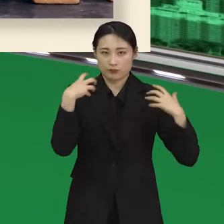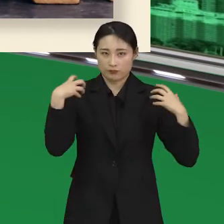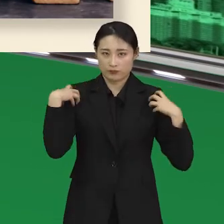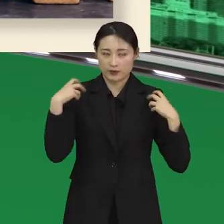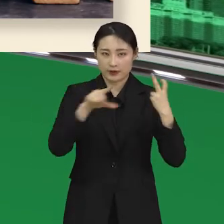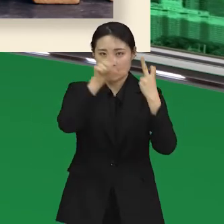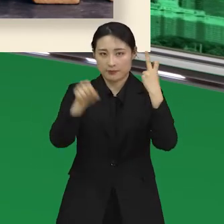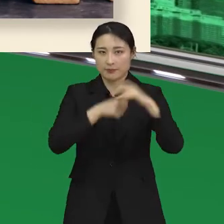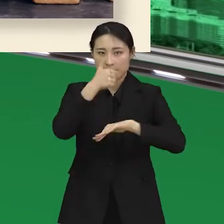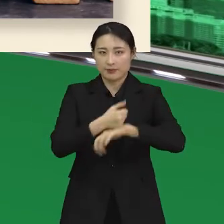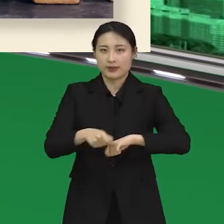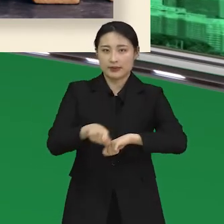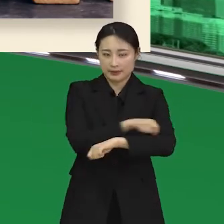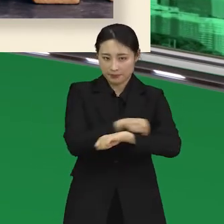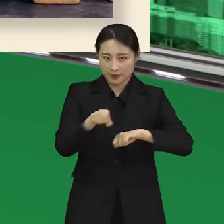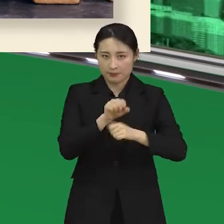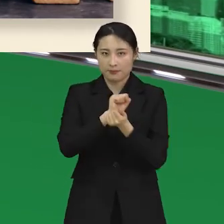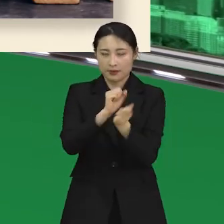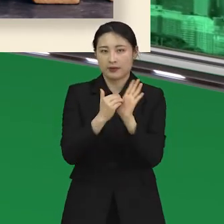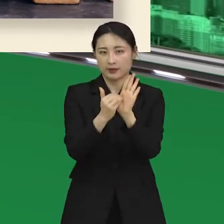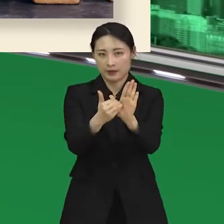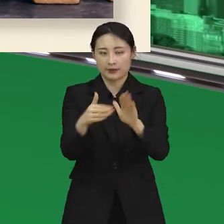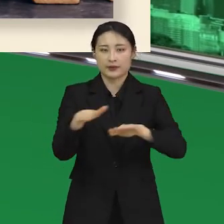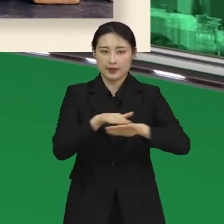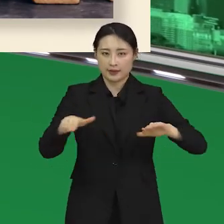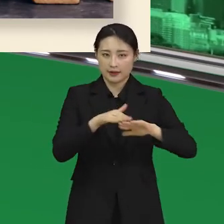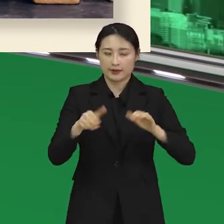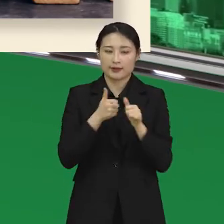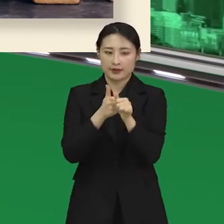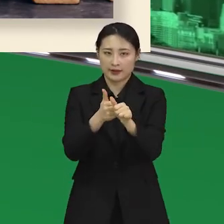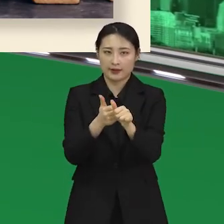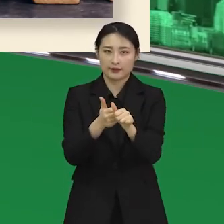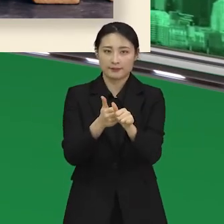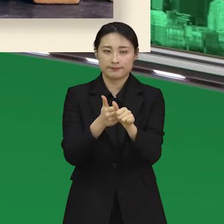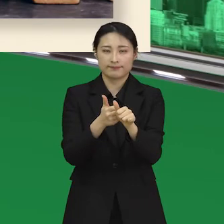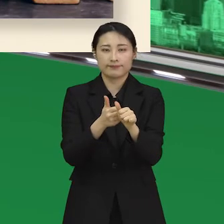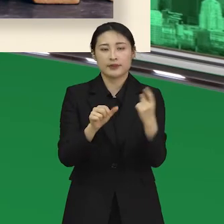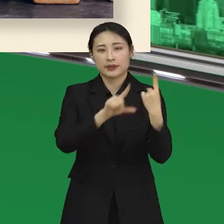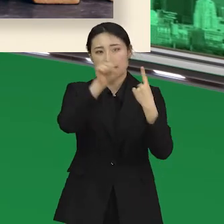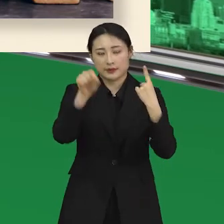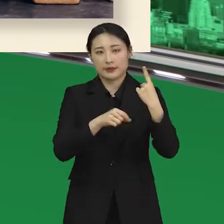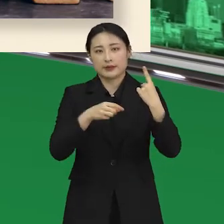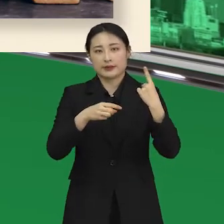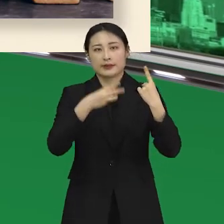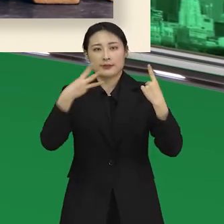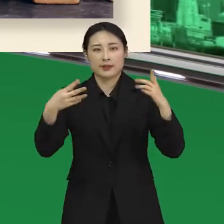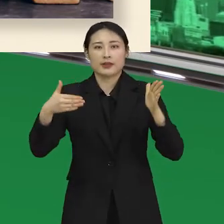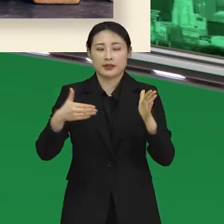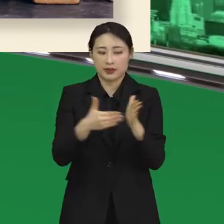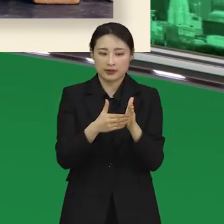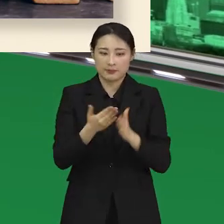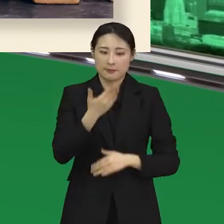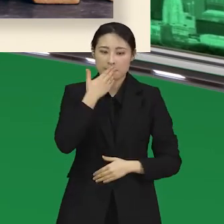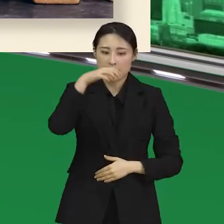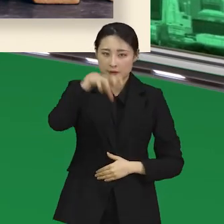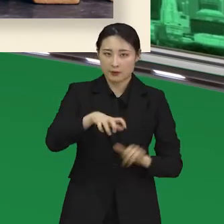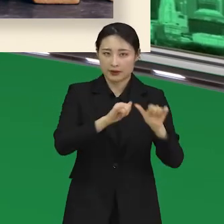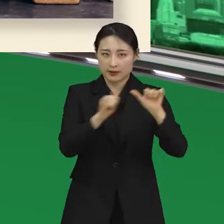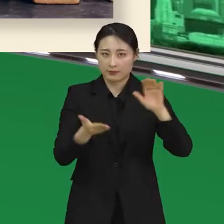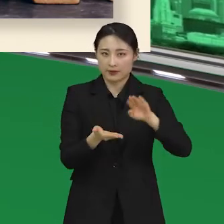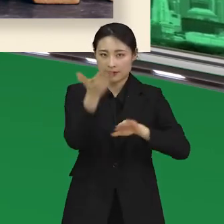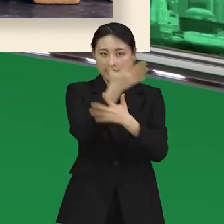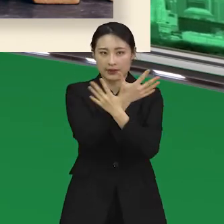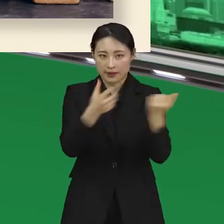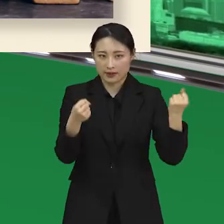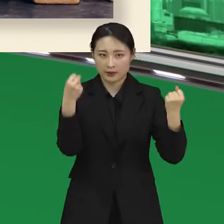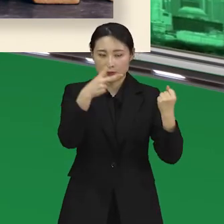특별 방역 대책에 따라서 다음 달 3일까지 전국 모든 식당에서는 5명 이상의 예약과 동반